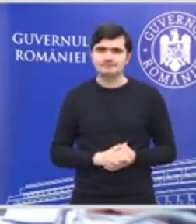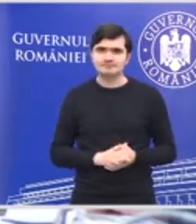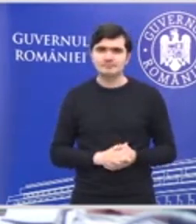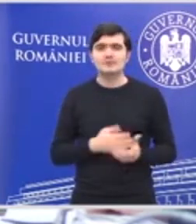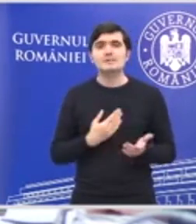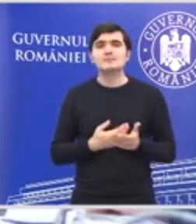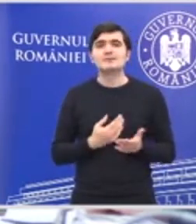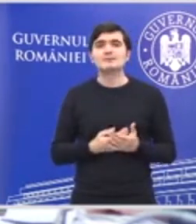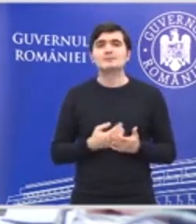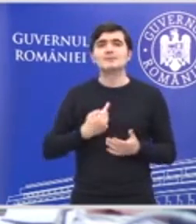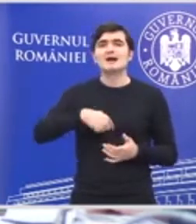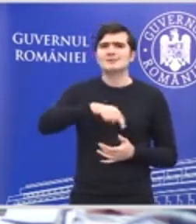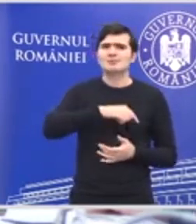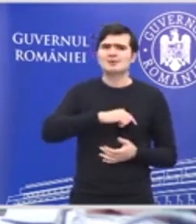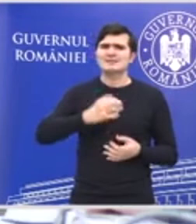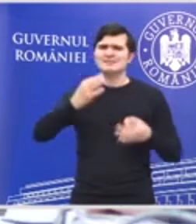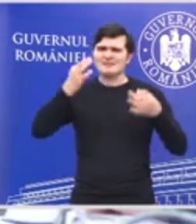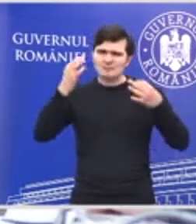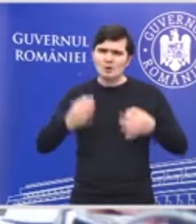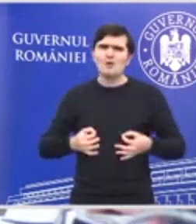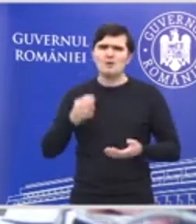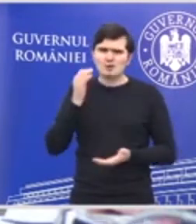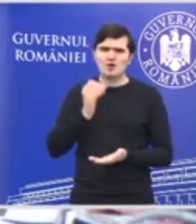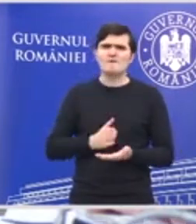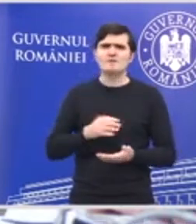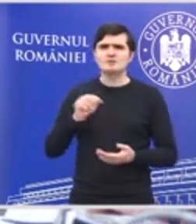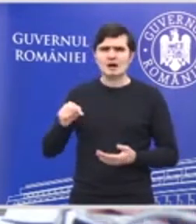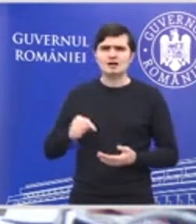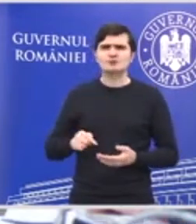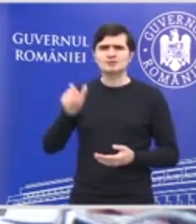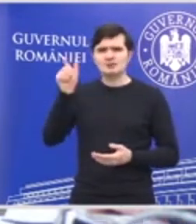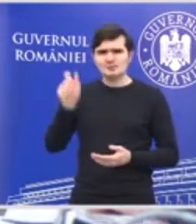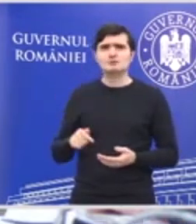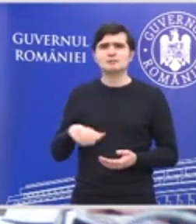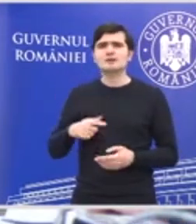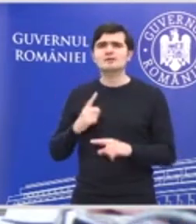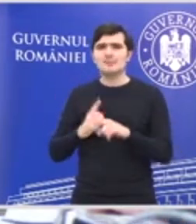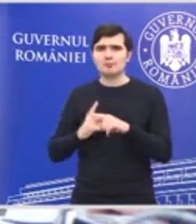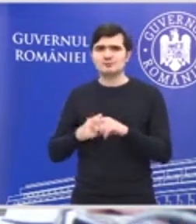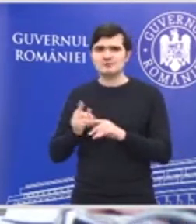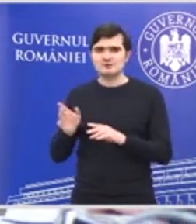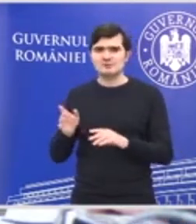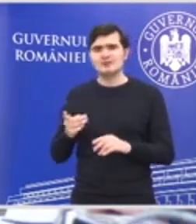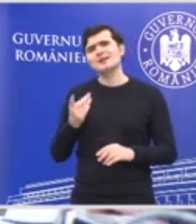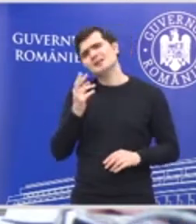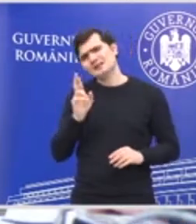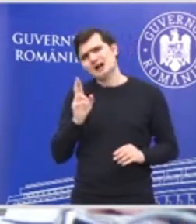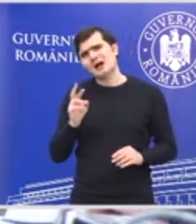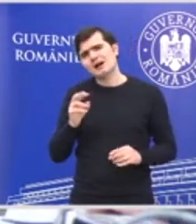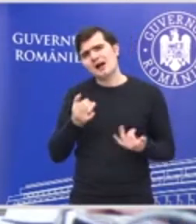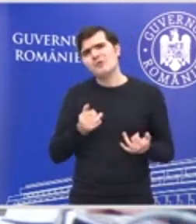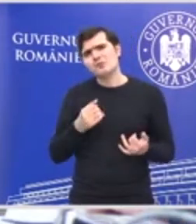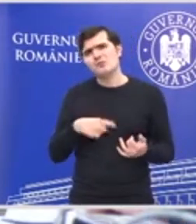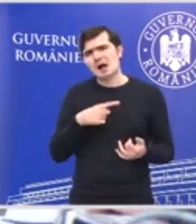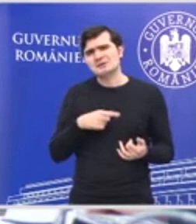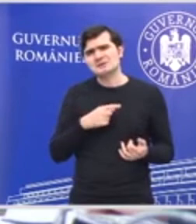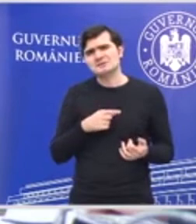ca să fim convinși că acel caz este cu adevărat pozitiv. Dar sunt încă